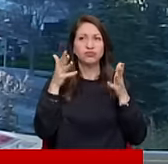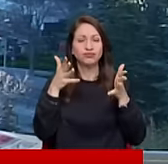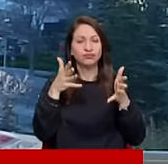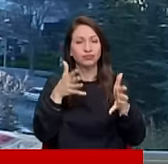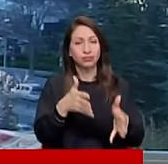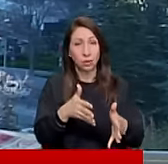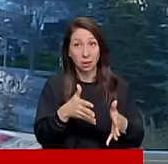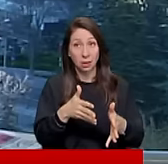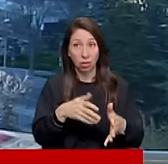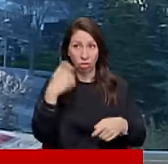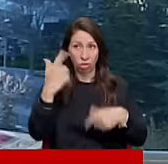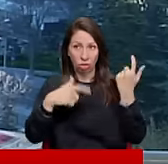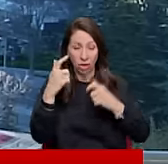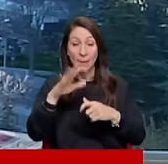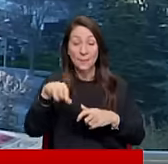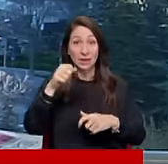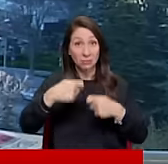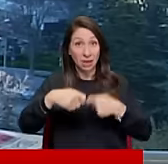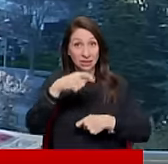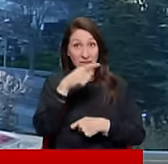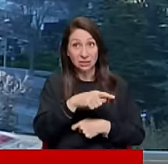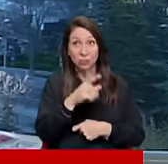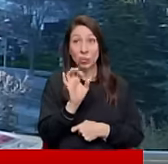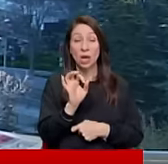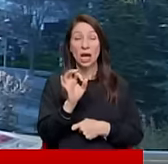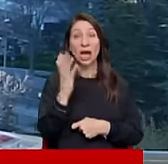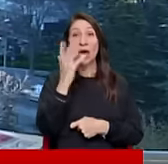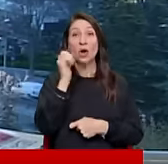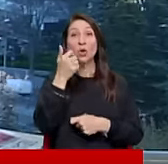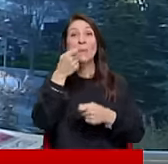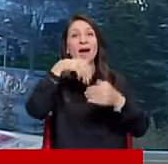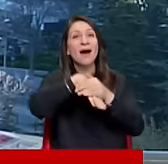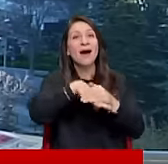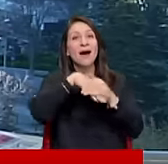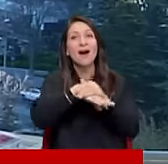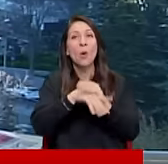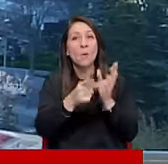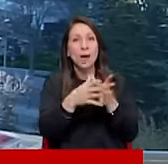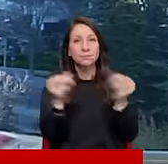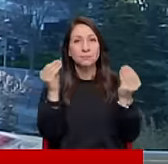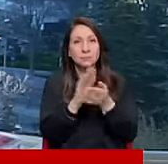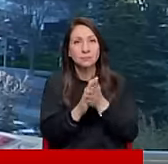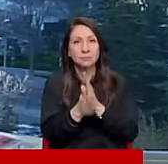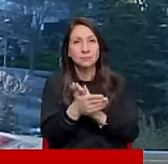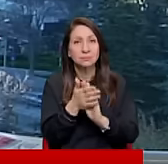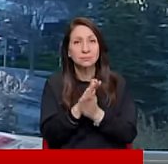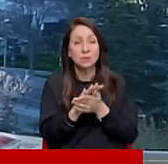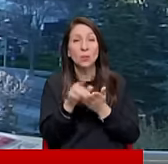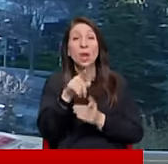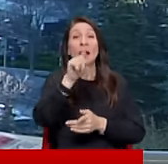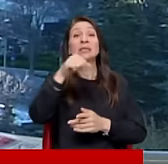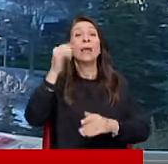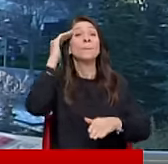oldu. Böyleydi. Merkez Bankası'nın böyle kara gün parası, o paralar bile gitti. Bunlar